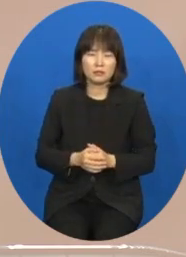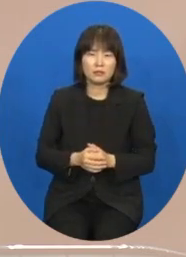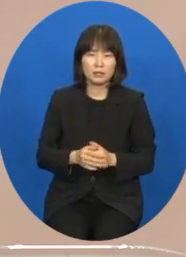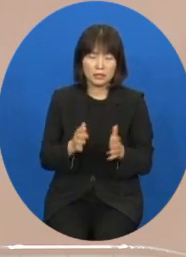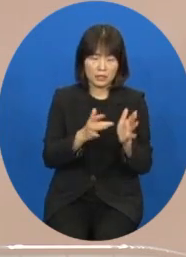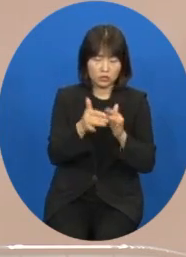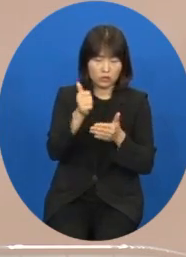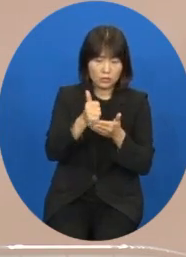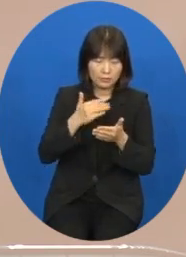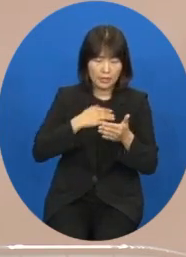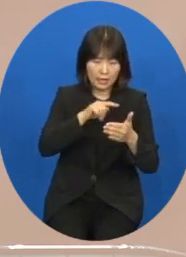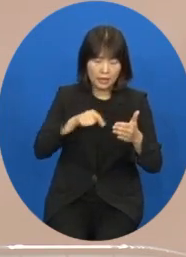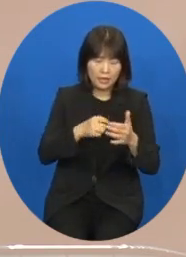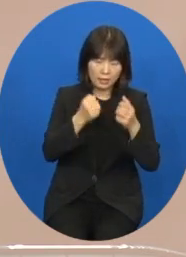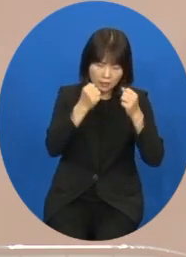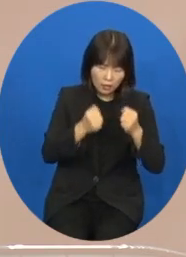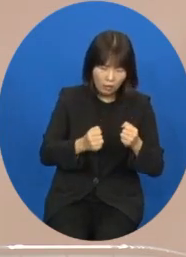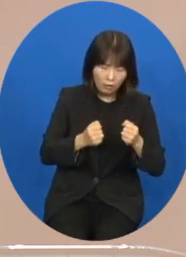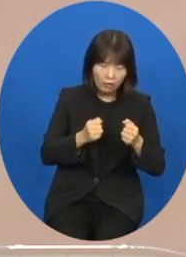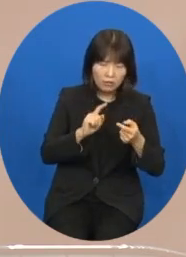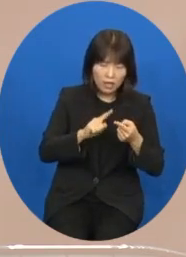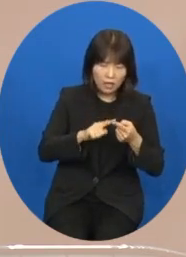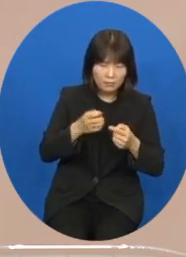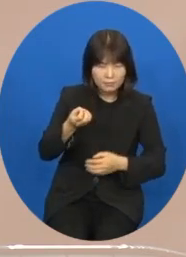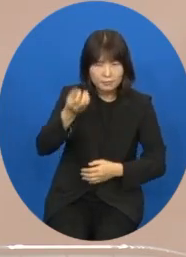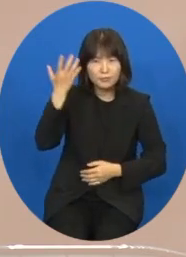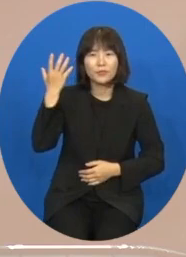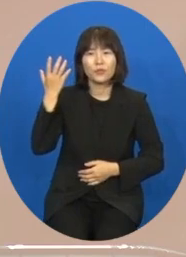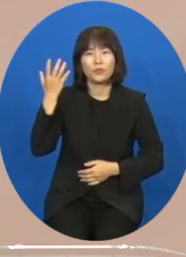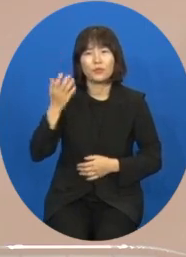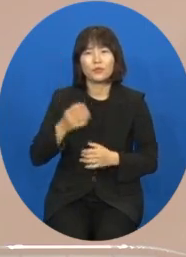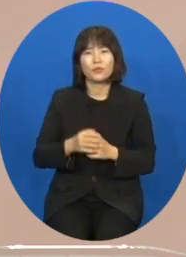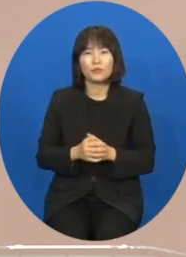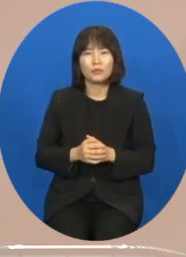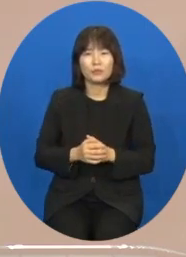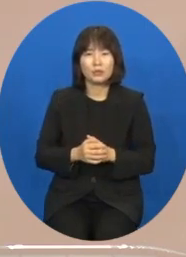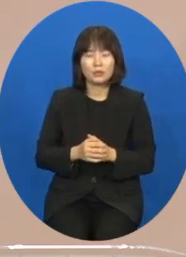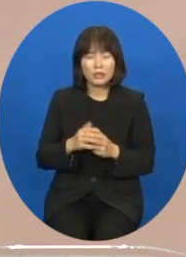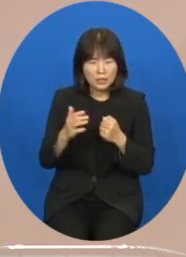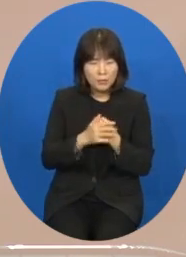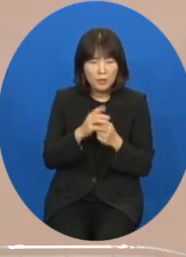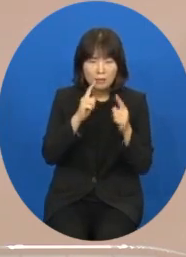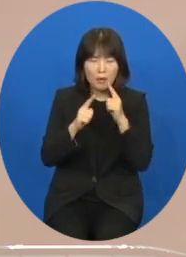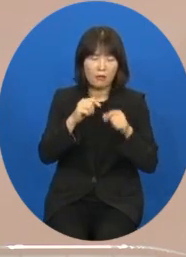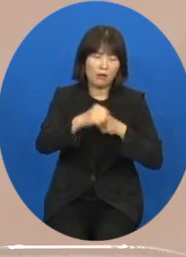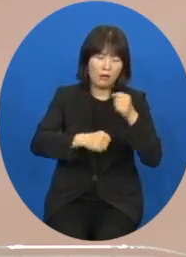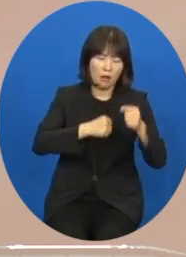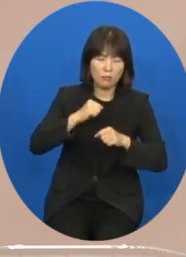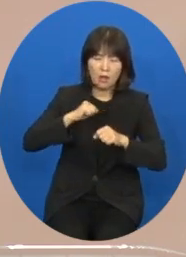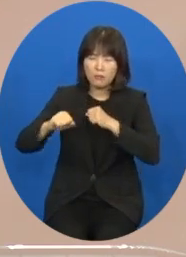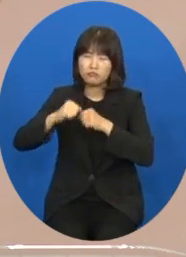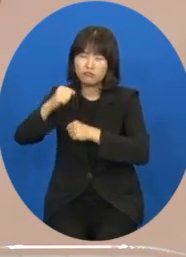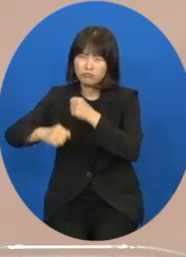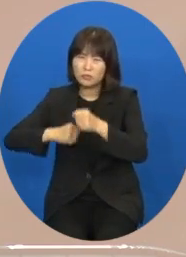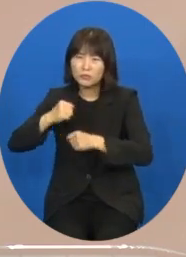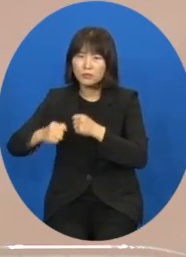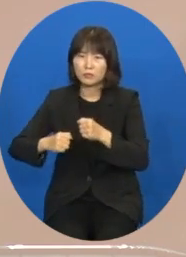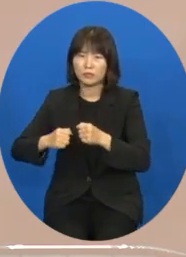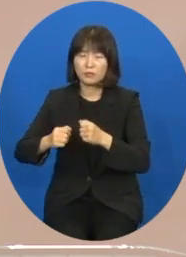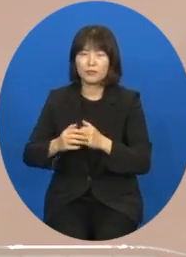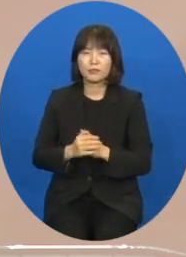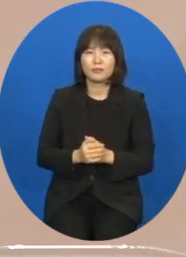내 안에 거하신다는 것 자체를 잊어버리는 거예요. 그러니까 말도 함부로 하고 행동도 함부로 하고